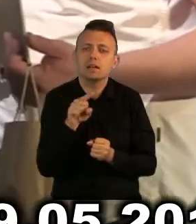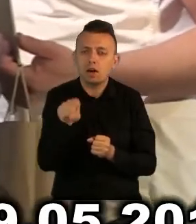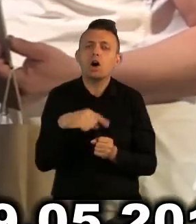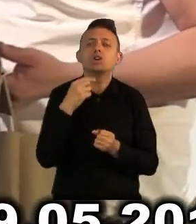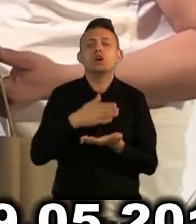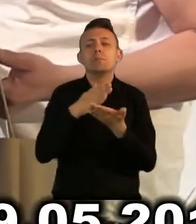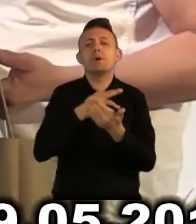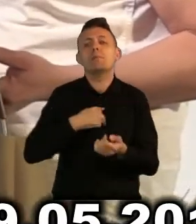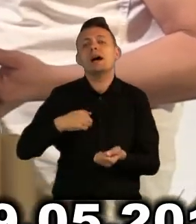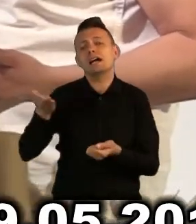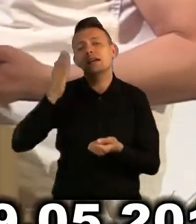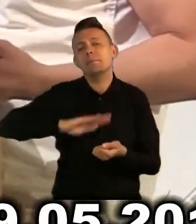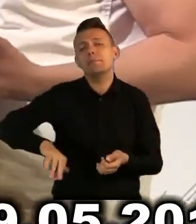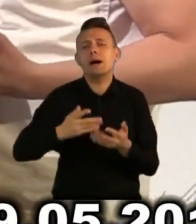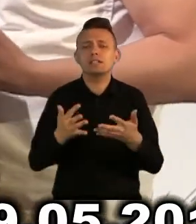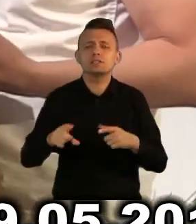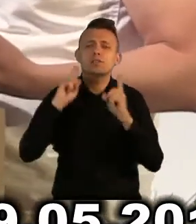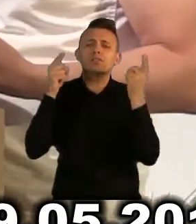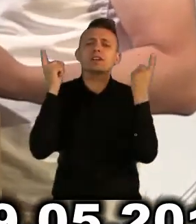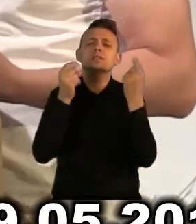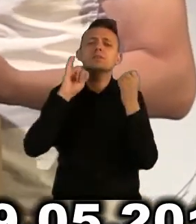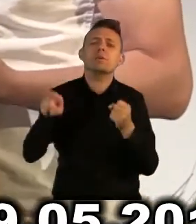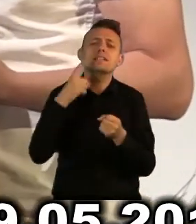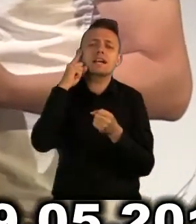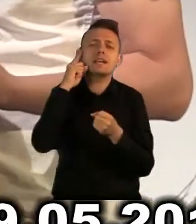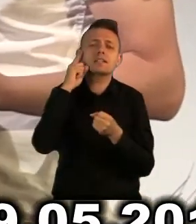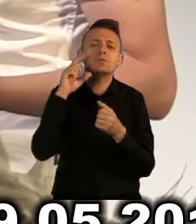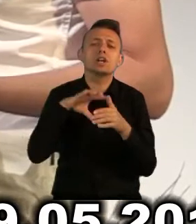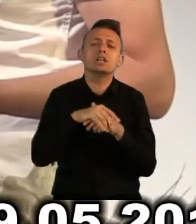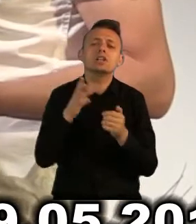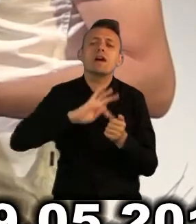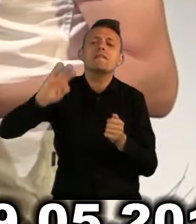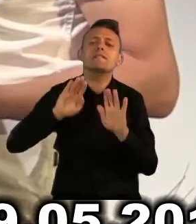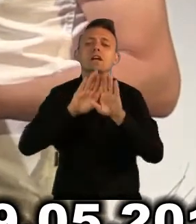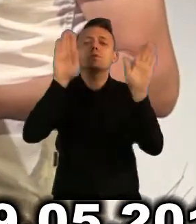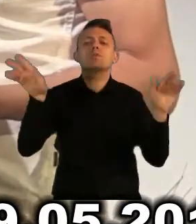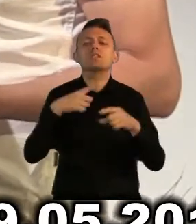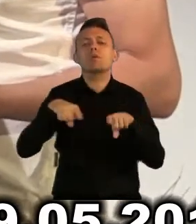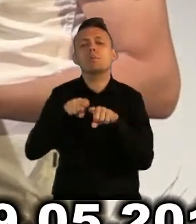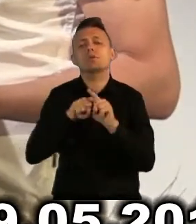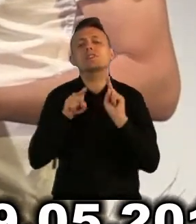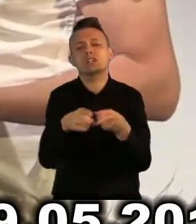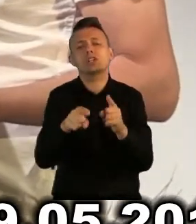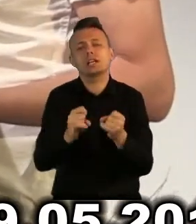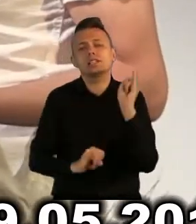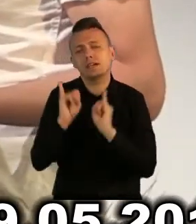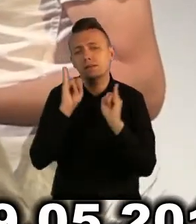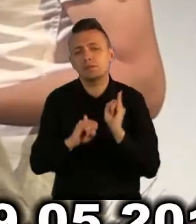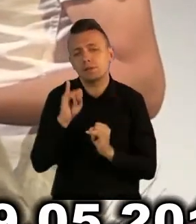było u niego w muzeum, też żeśmy tam zamieszania zrobili raz, seminarium organizowaliśmy, mam nadzieję, że jeszcze może